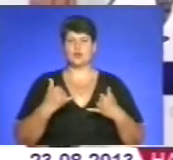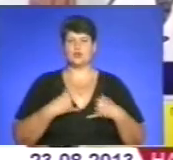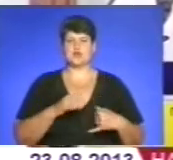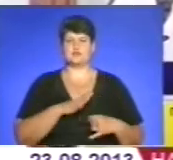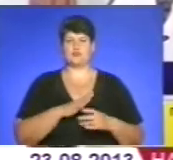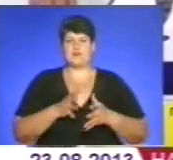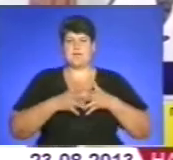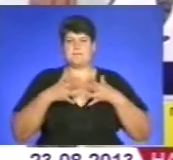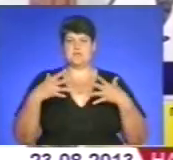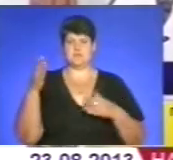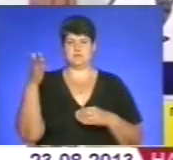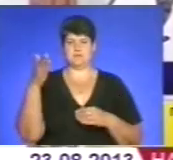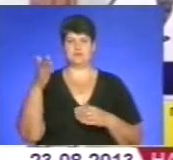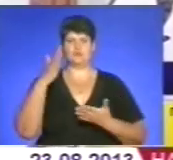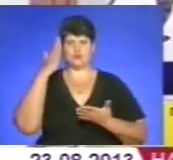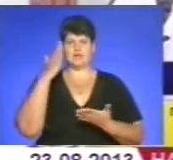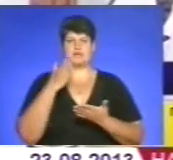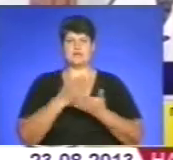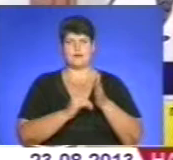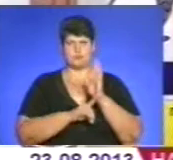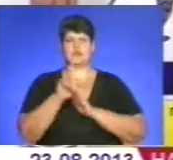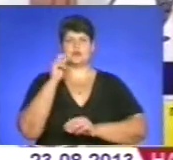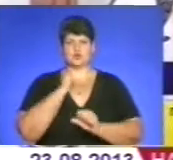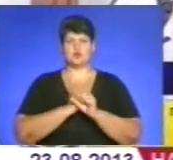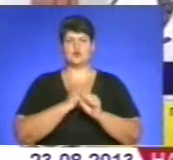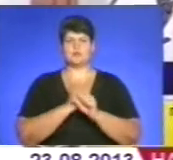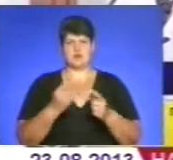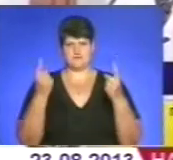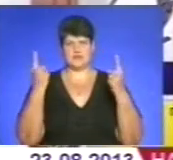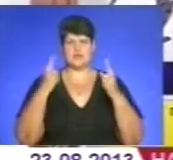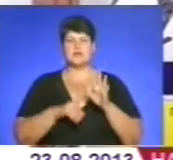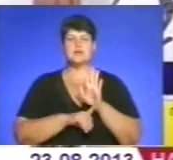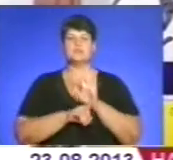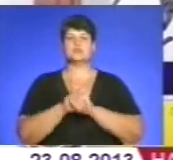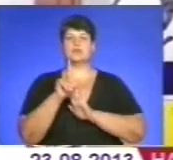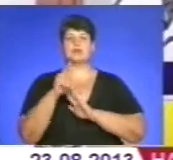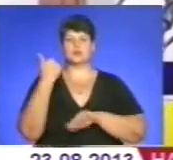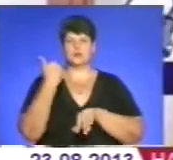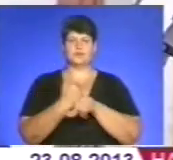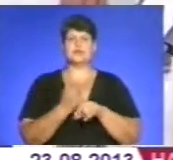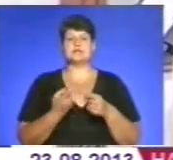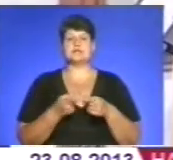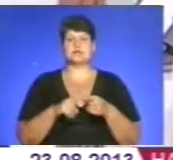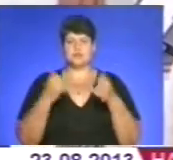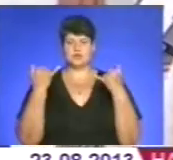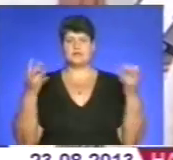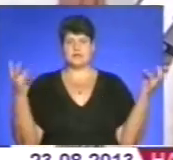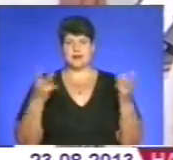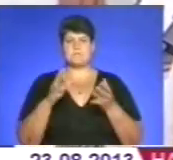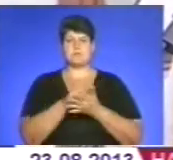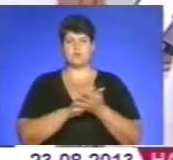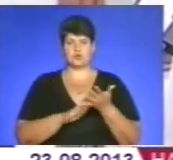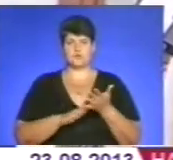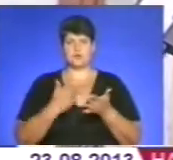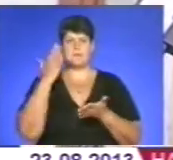прапор. Є початок зроблений, великий початок. Головне, це все сьогодні нам потрібно продовжити. Ми